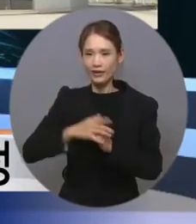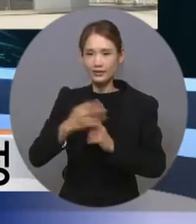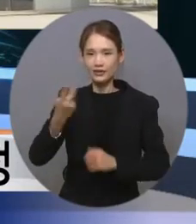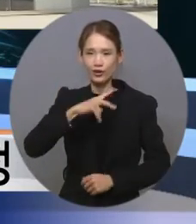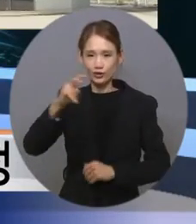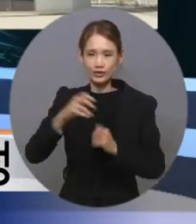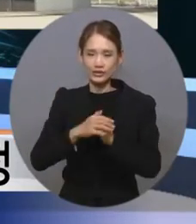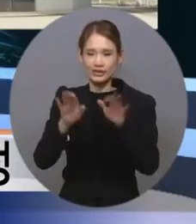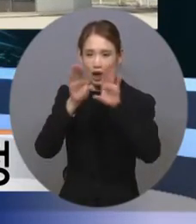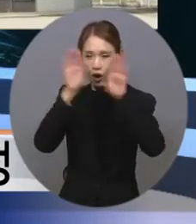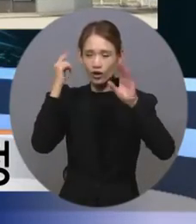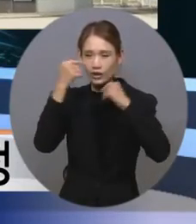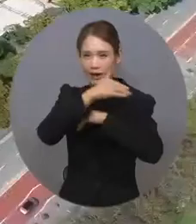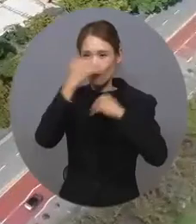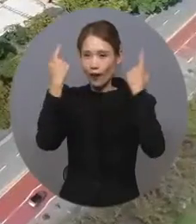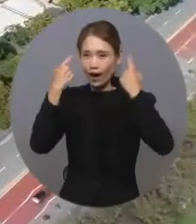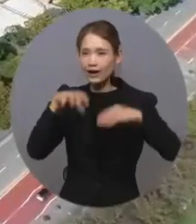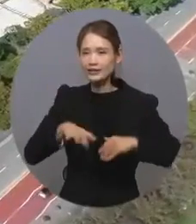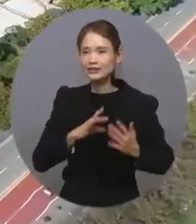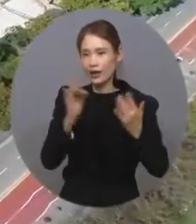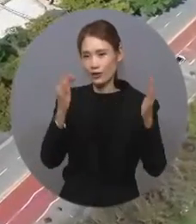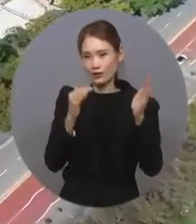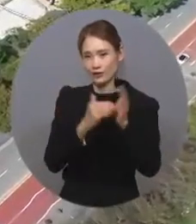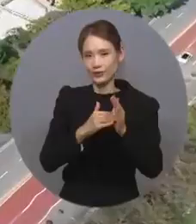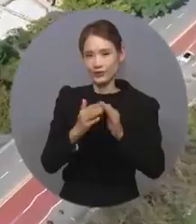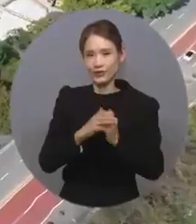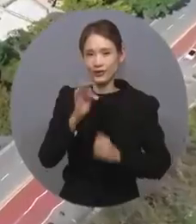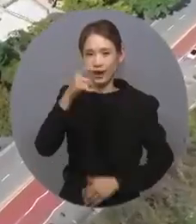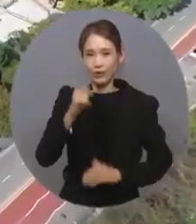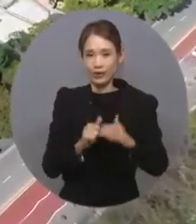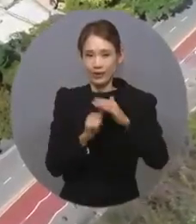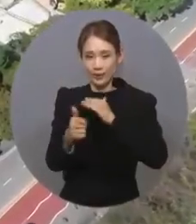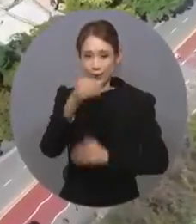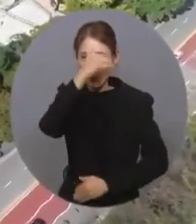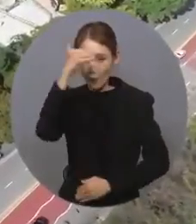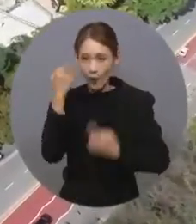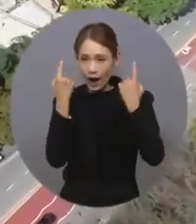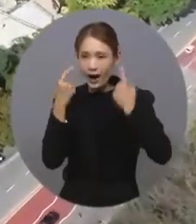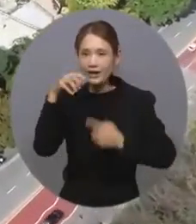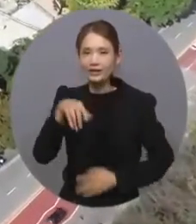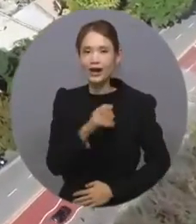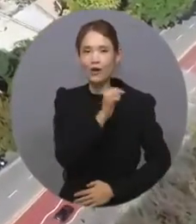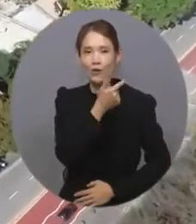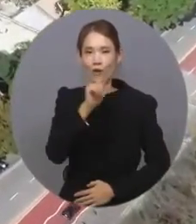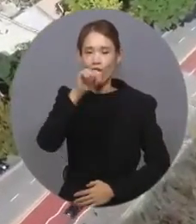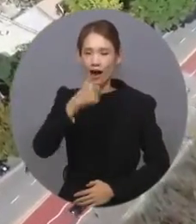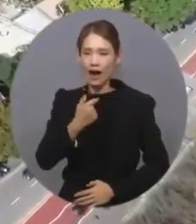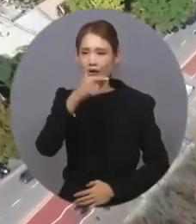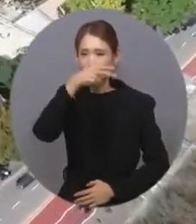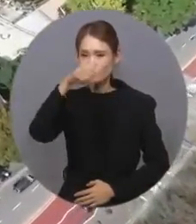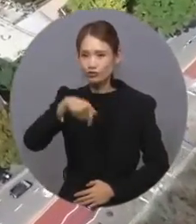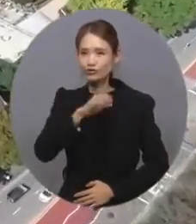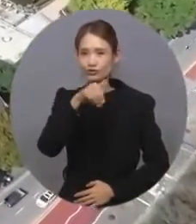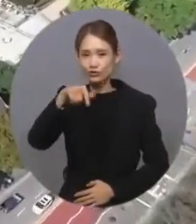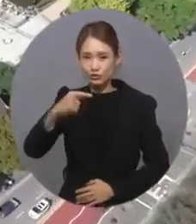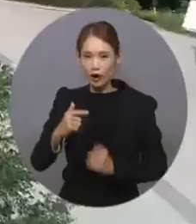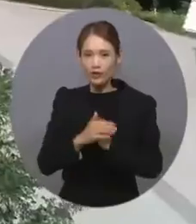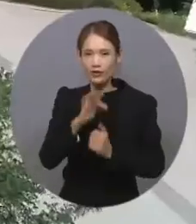관광지로 선정됐습니다. 남원의 대표 관광지인 광한루원과 남원